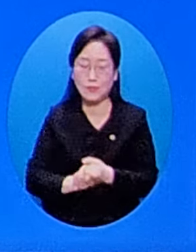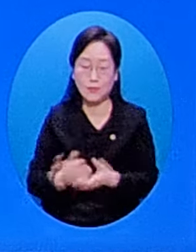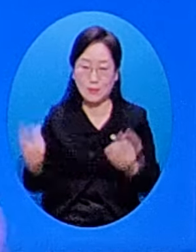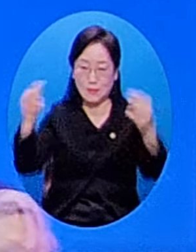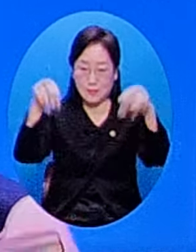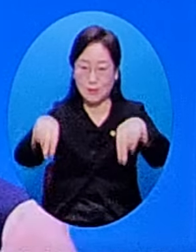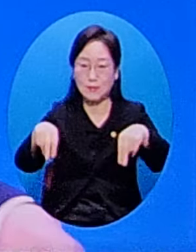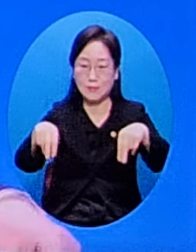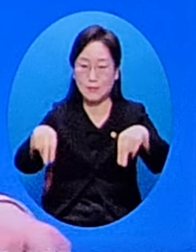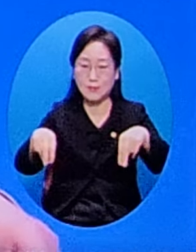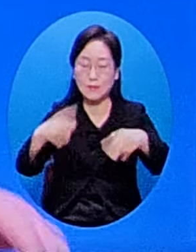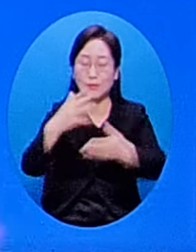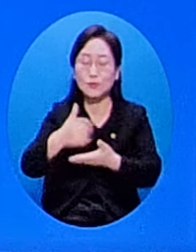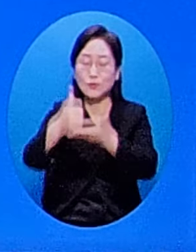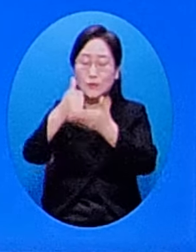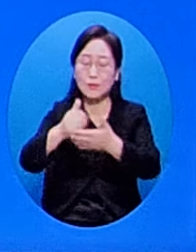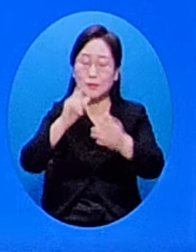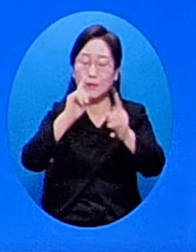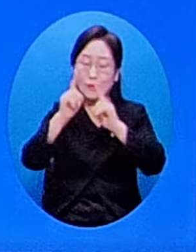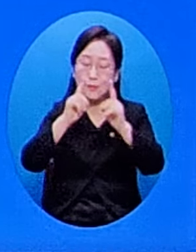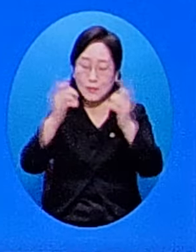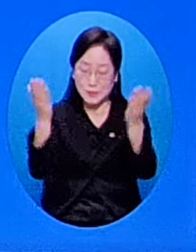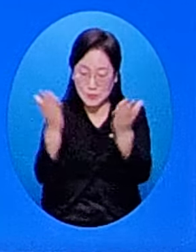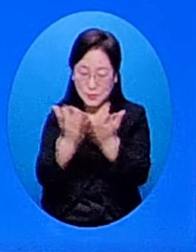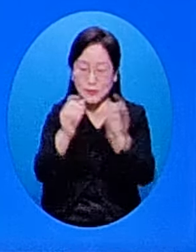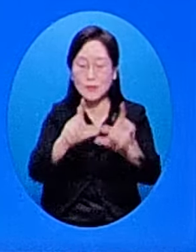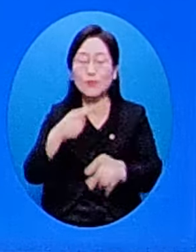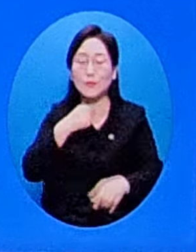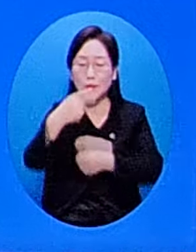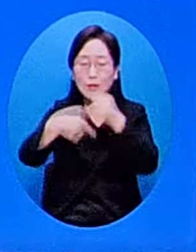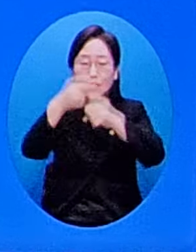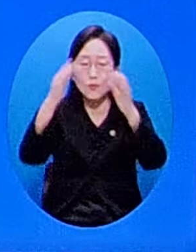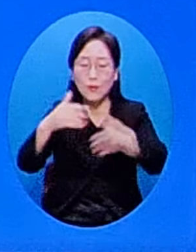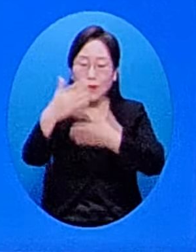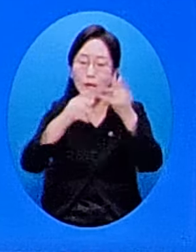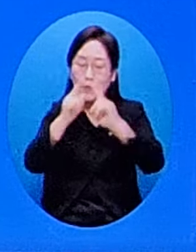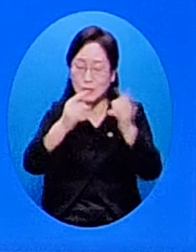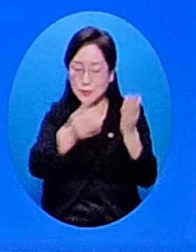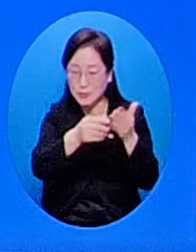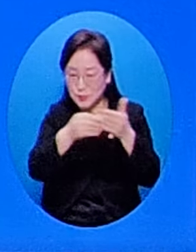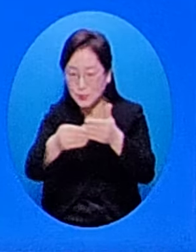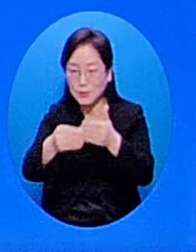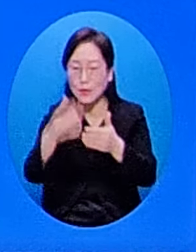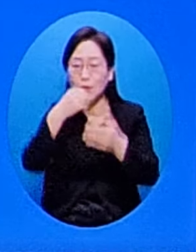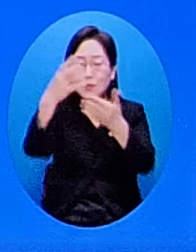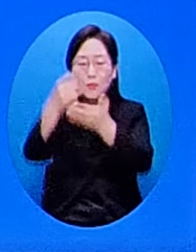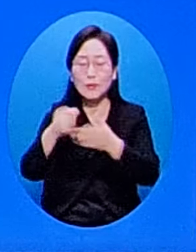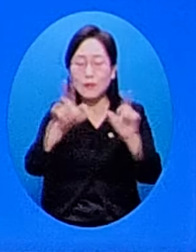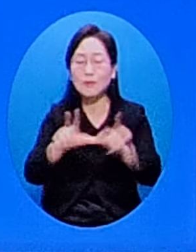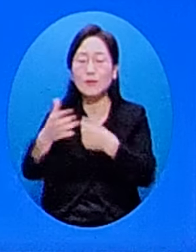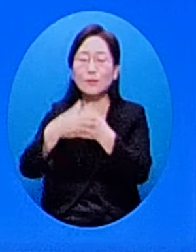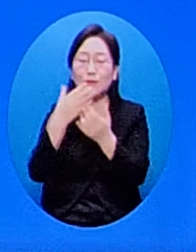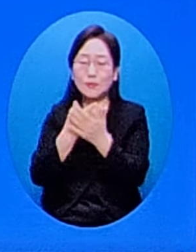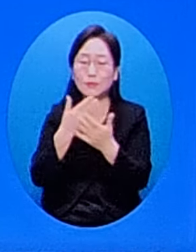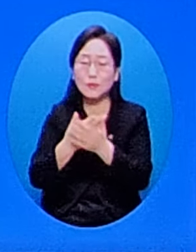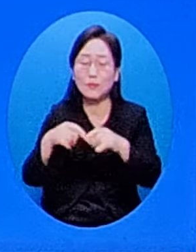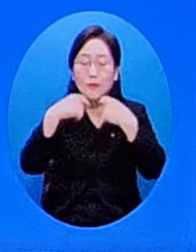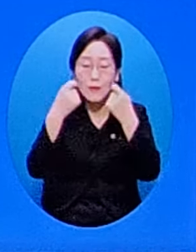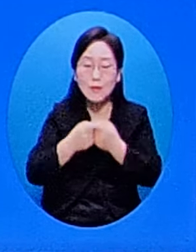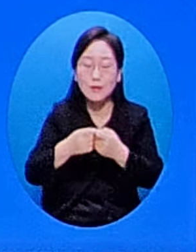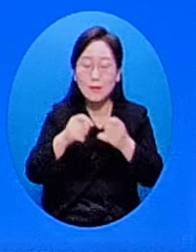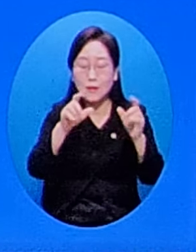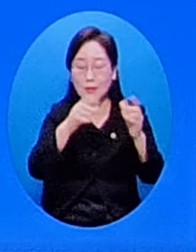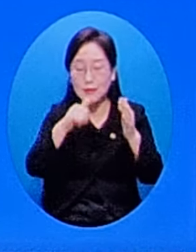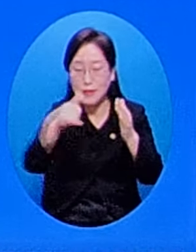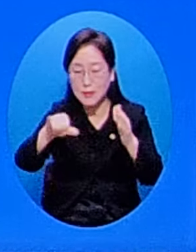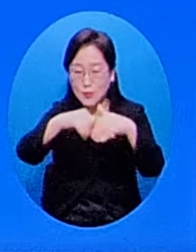다 일어나셔서 주님 말씀대로 살기 원합니다. 올 한 해 동안 말씀으로 인도해 주셔서 복받은 인생의 삶을 살게 하시고 개인 가정의 생활 자리